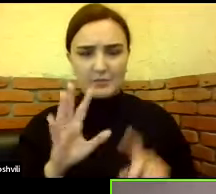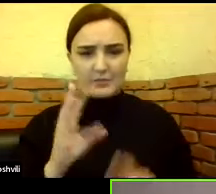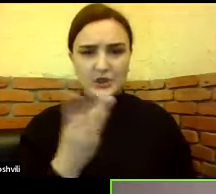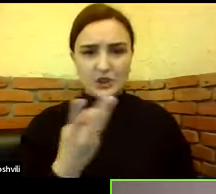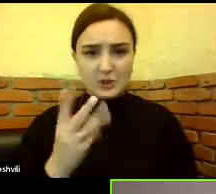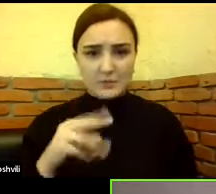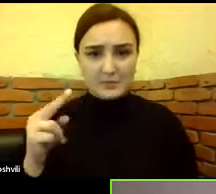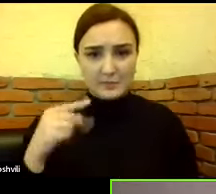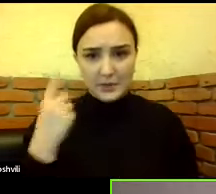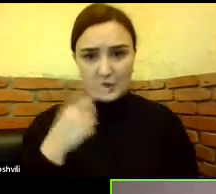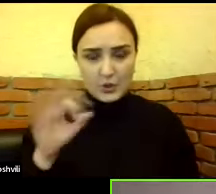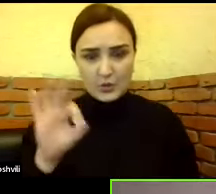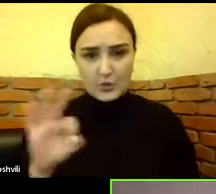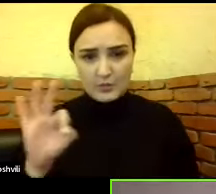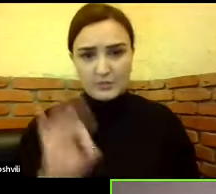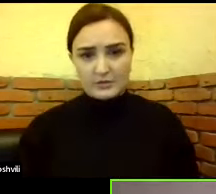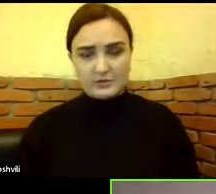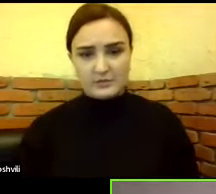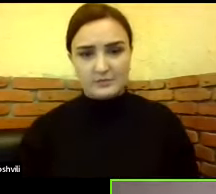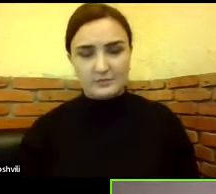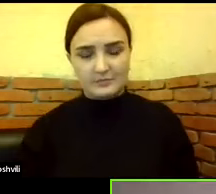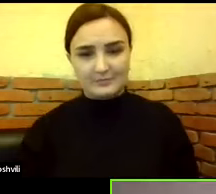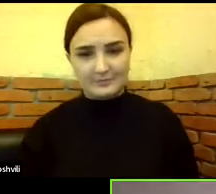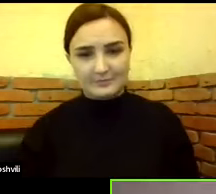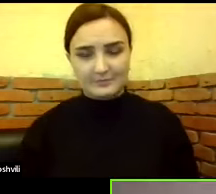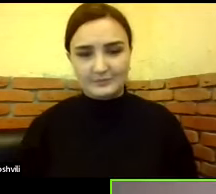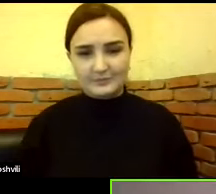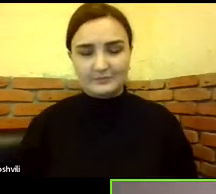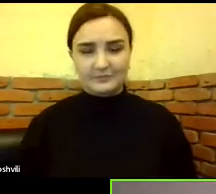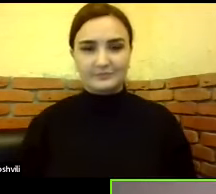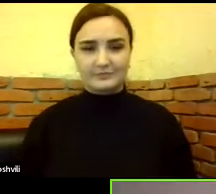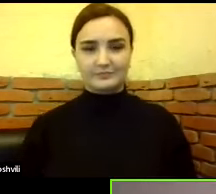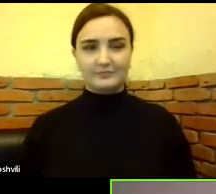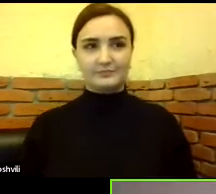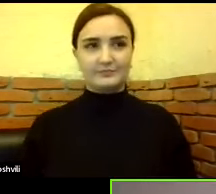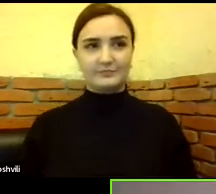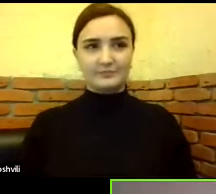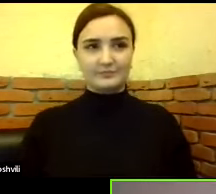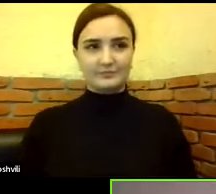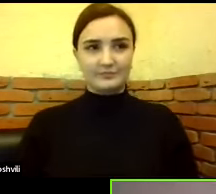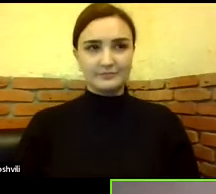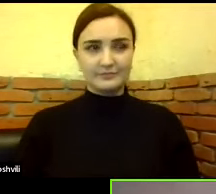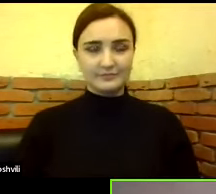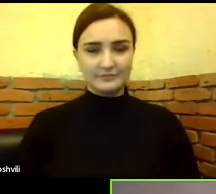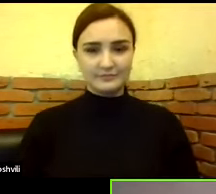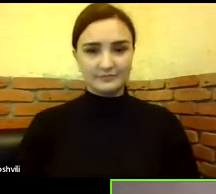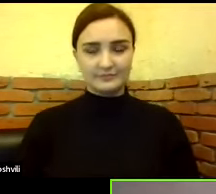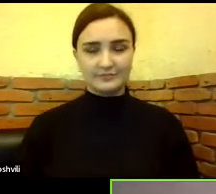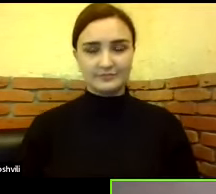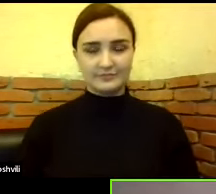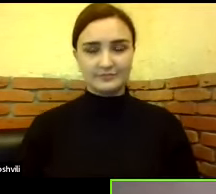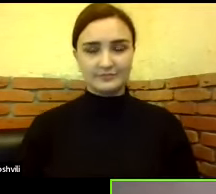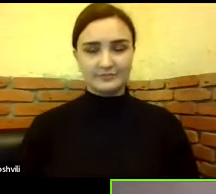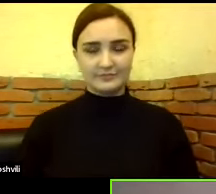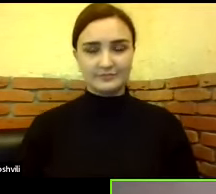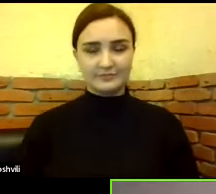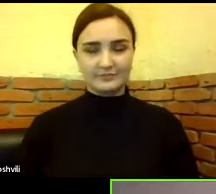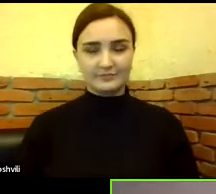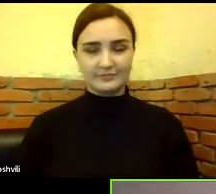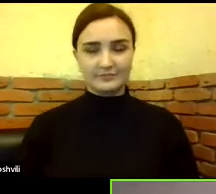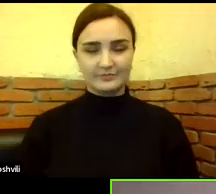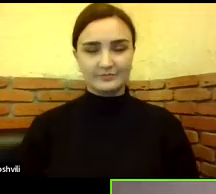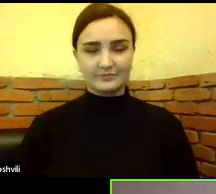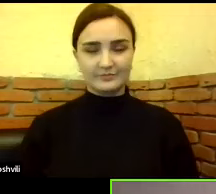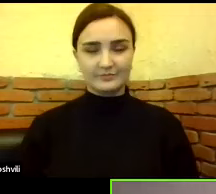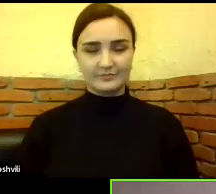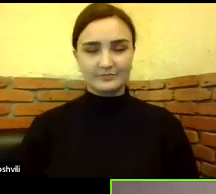პირობას და ძალიან ცდება, ან არ ვიცი, როცა თამაშობთ რაღაცას, არ ვიცი, თითქოს ადამიანები